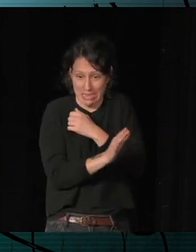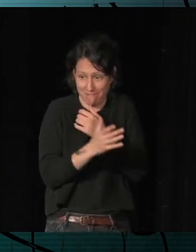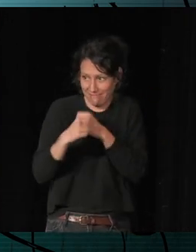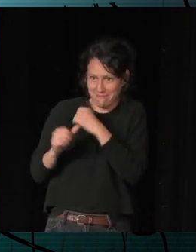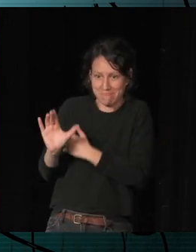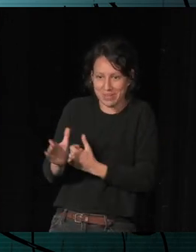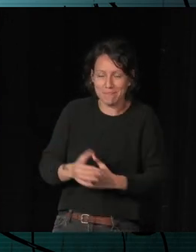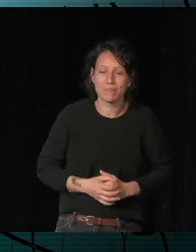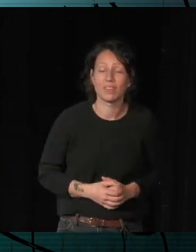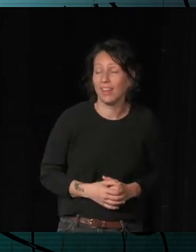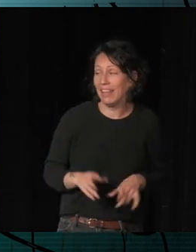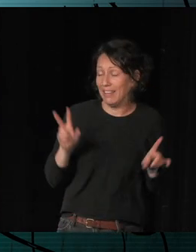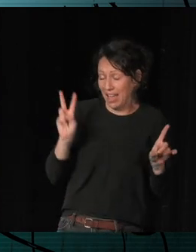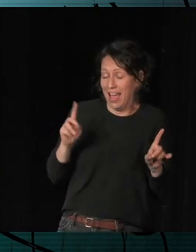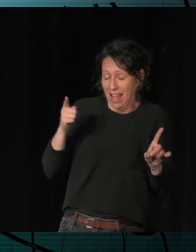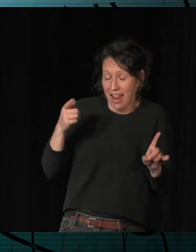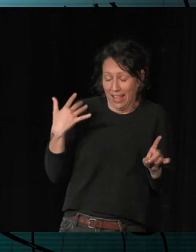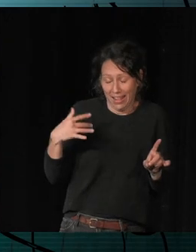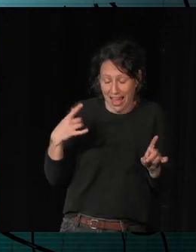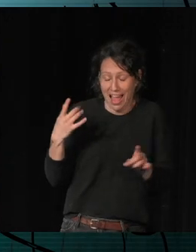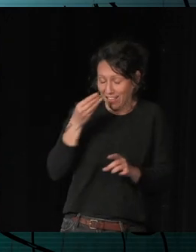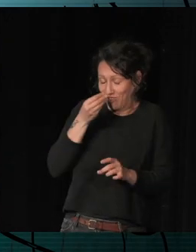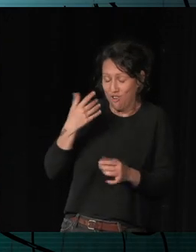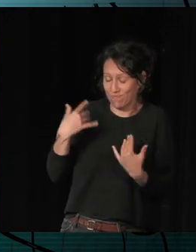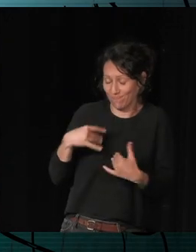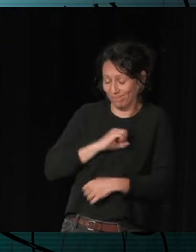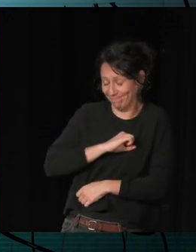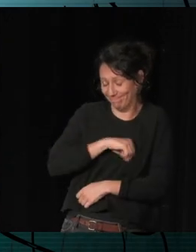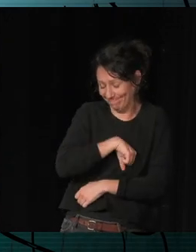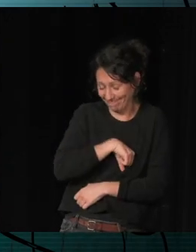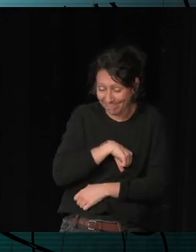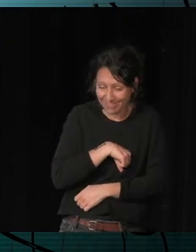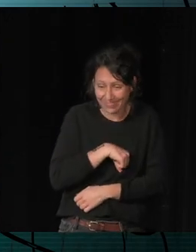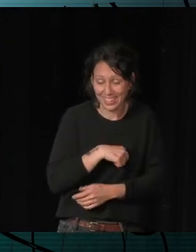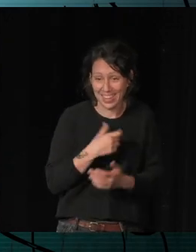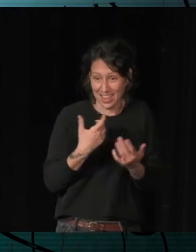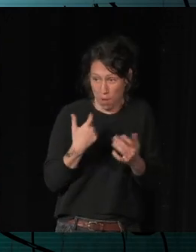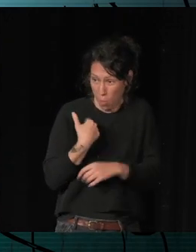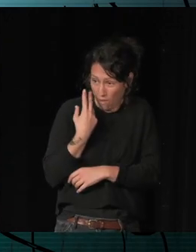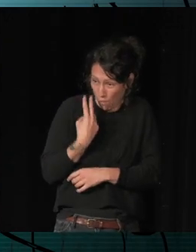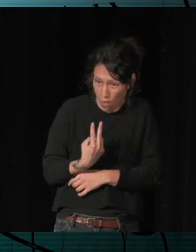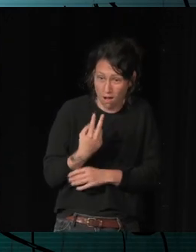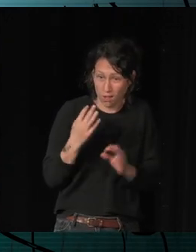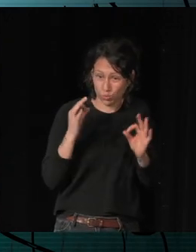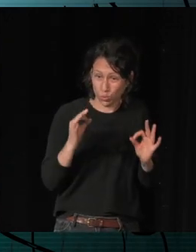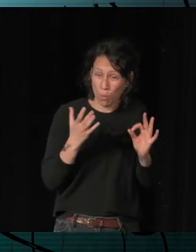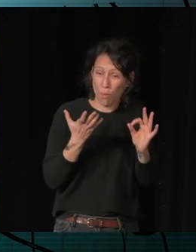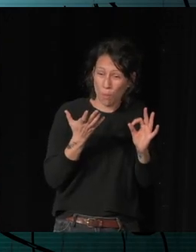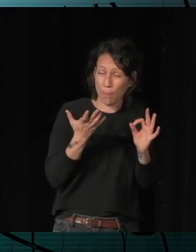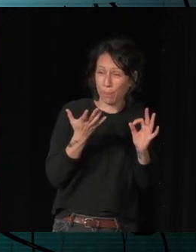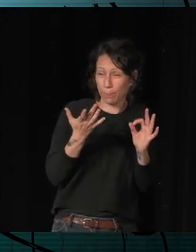qui me fait très mal et vraiment c'est même physique he je pense he oui oui et c'est quand je vois là quand justement le le jeu est